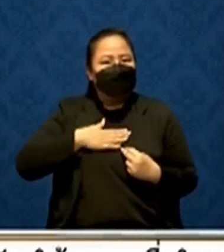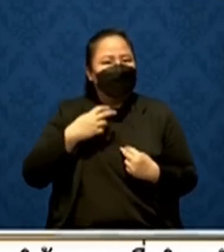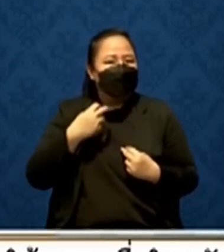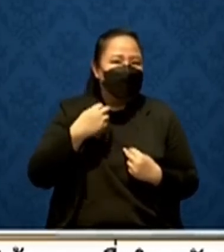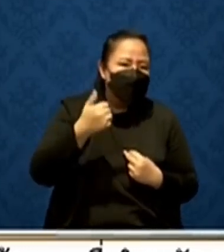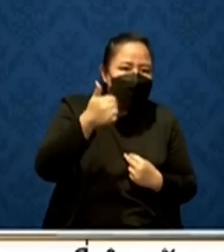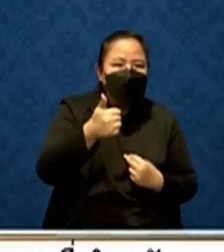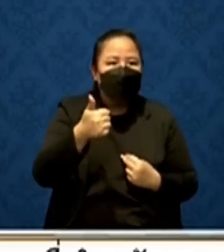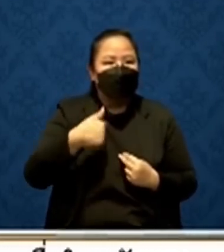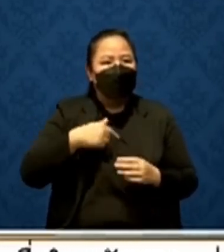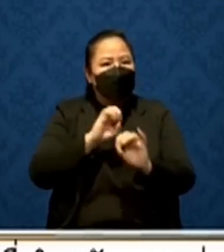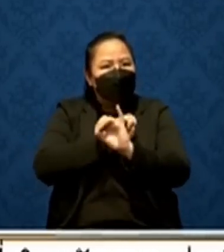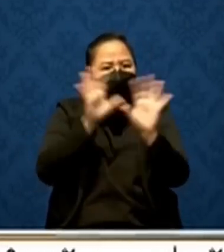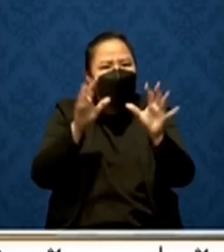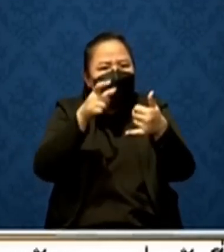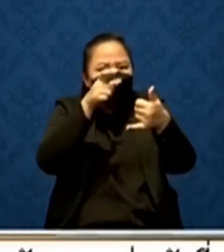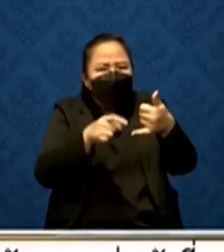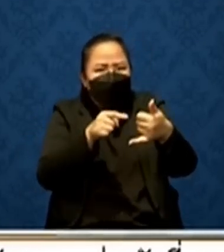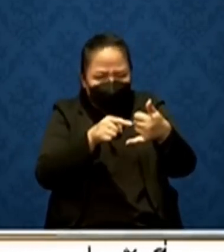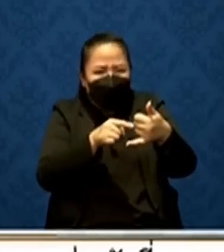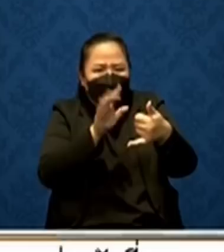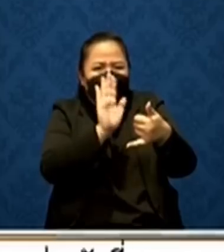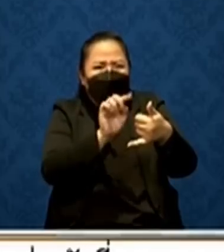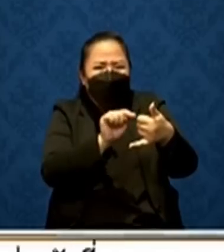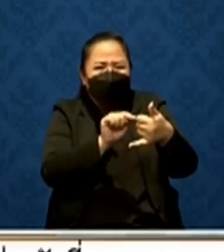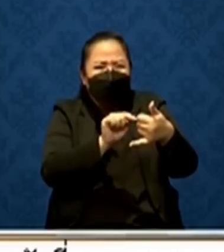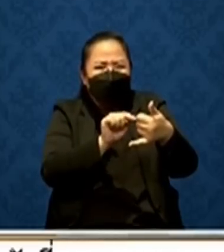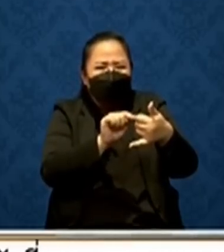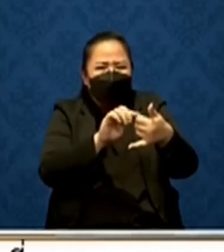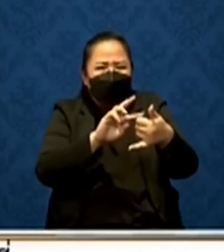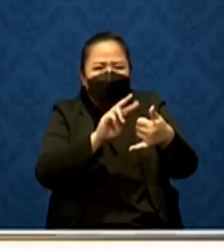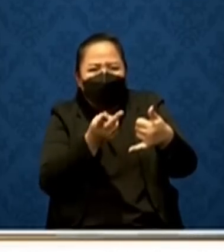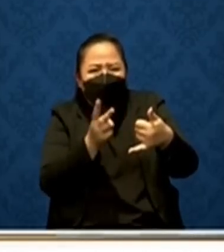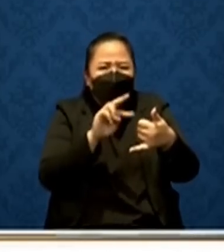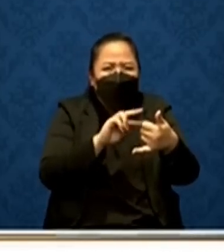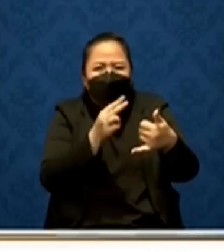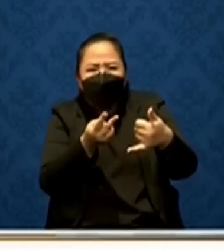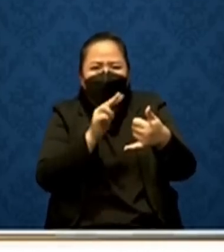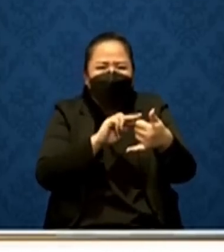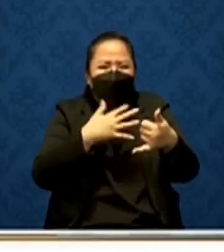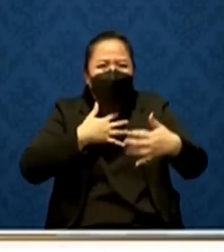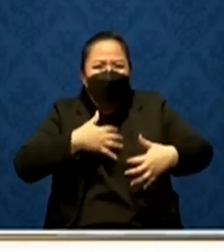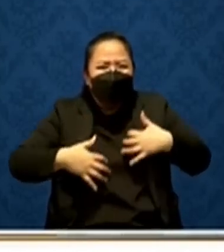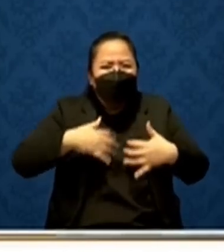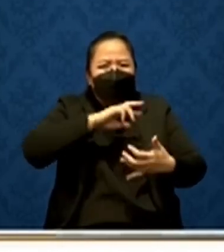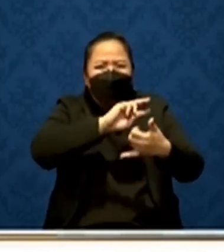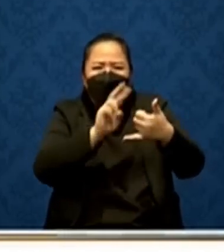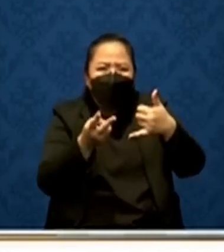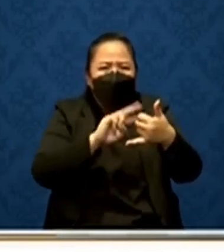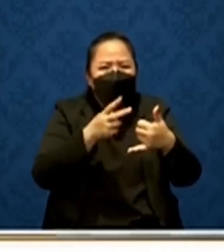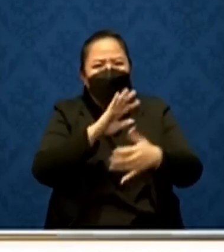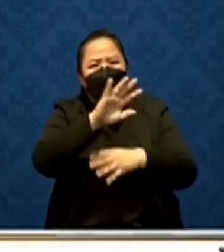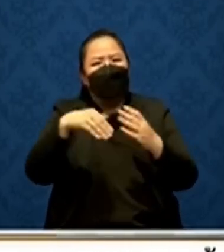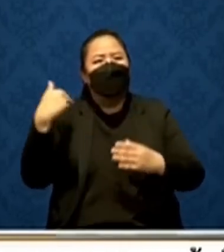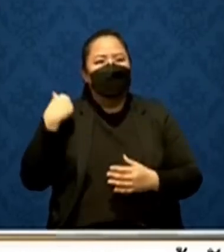เป็นโฆษณาริตี้รีสอร์ทเด้อคือบุคลิกภาพแปรปรวนแต่บุคคลิปาภาพ